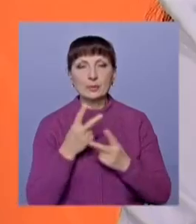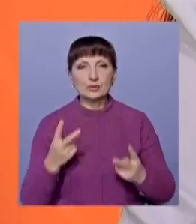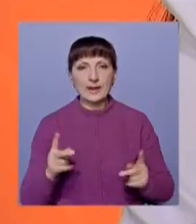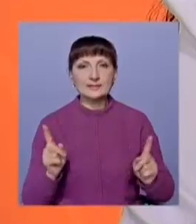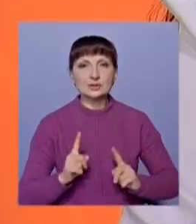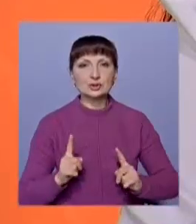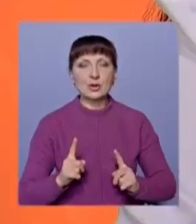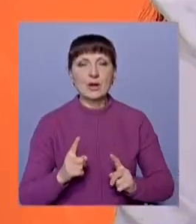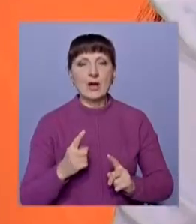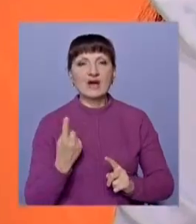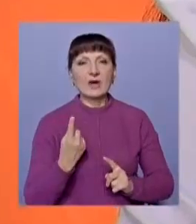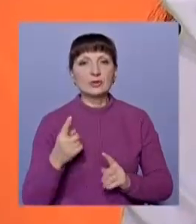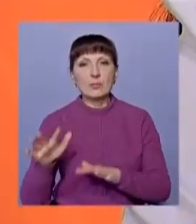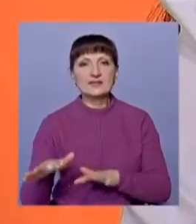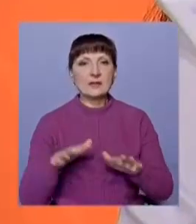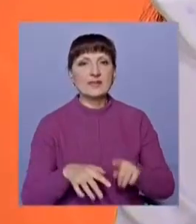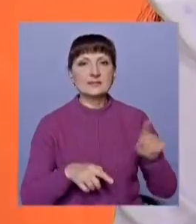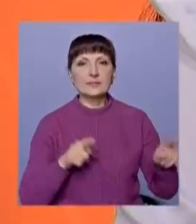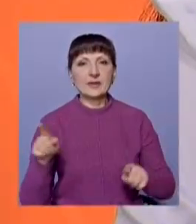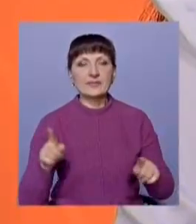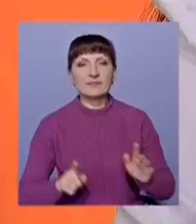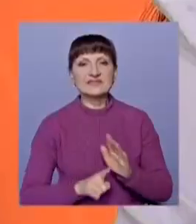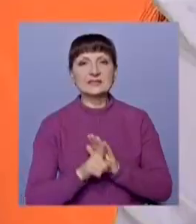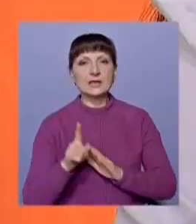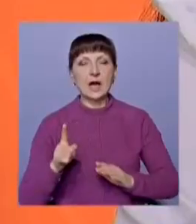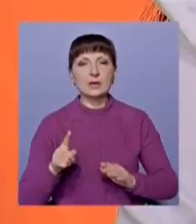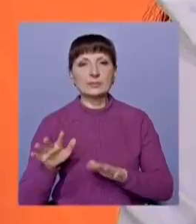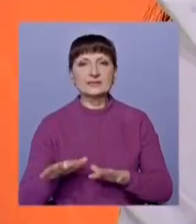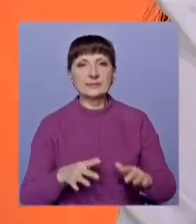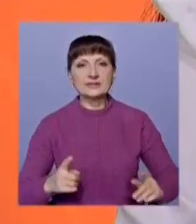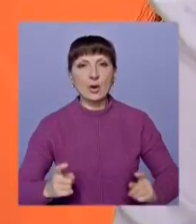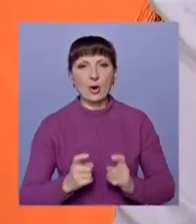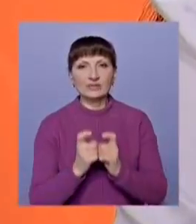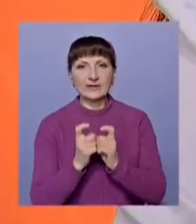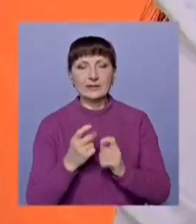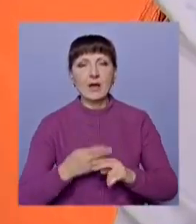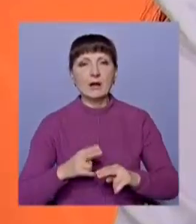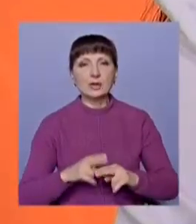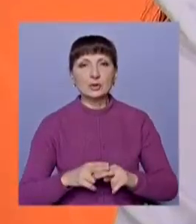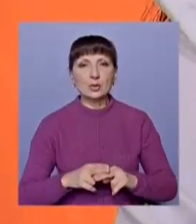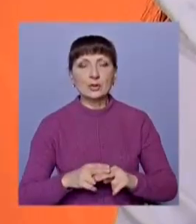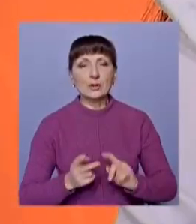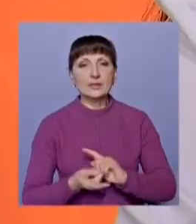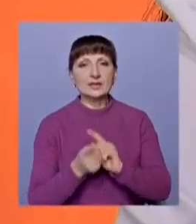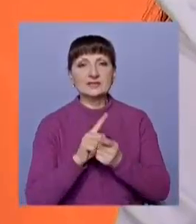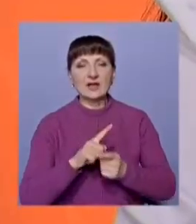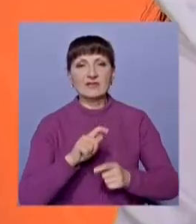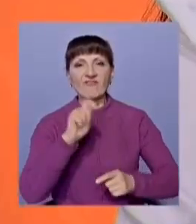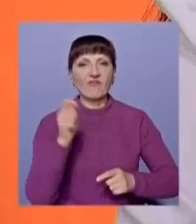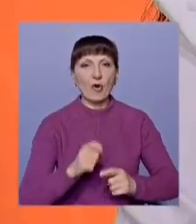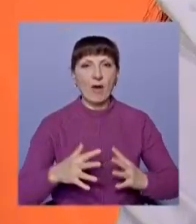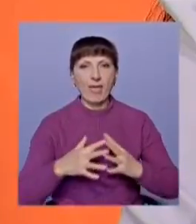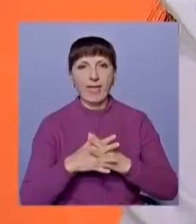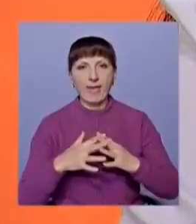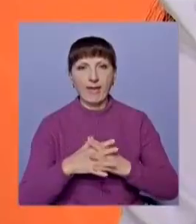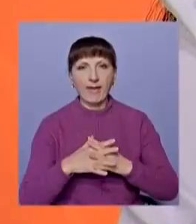что в одном, в другом, в третьем регионе возникают очаги напряженности, которые нередко перерастают в военные, открытые